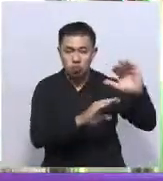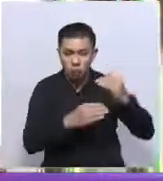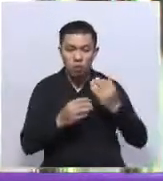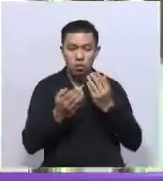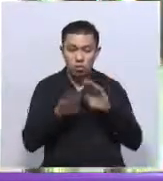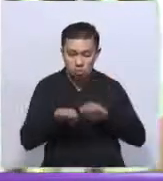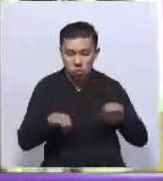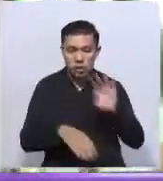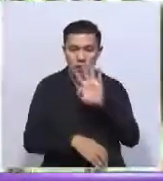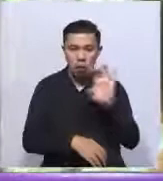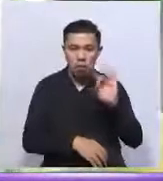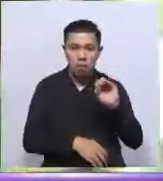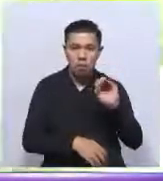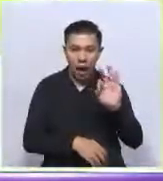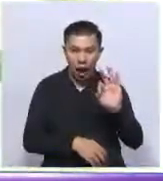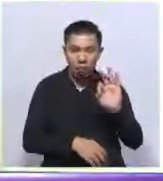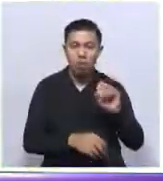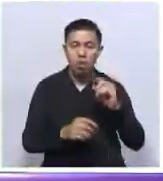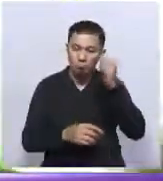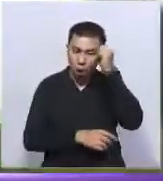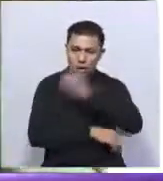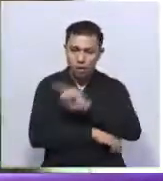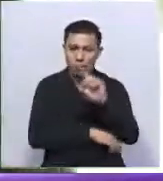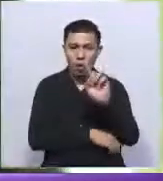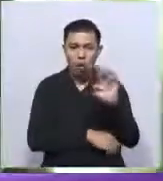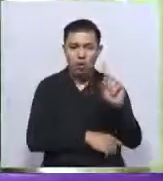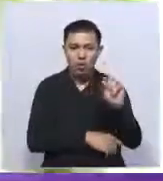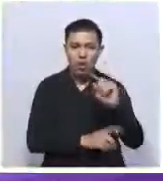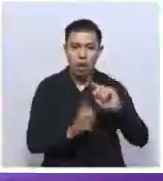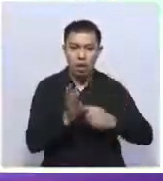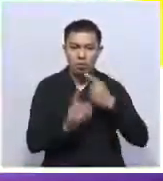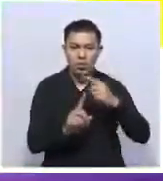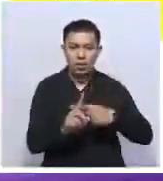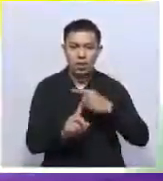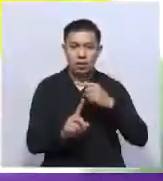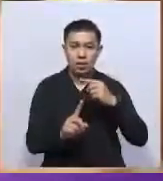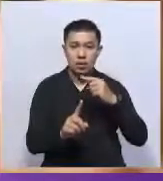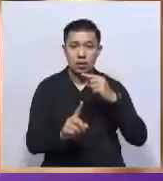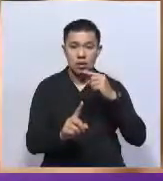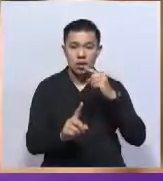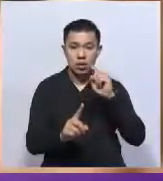489คันภายใน120วันนับจากวันที่29พฤศจิกายน